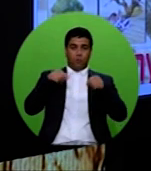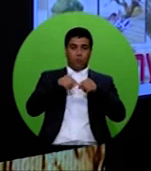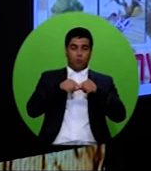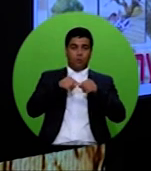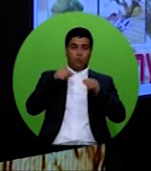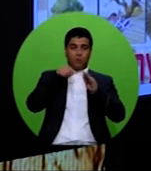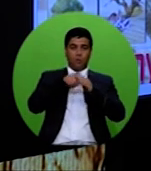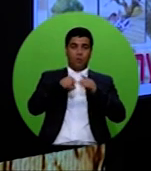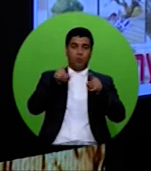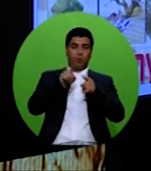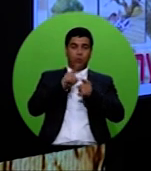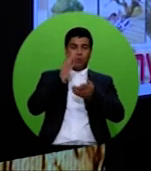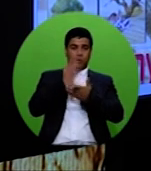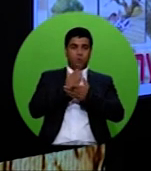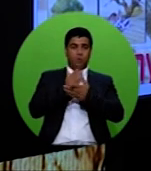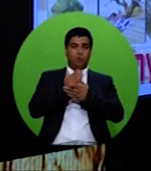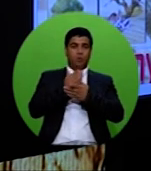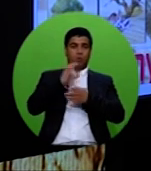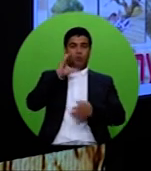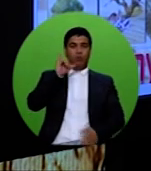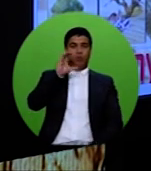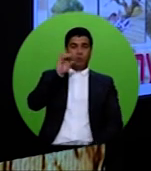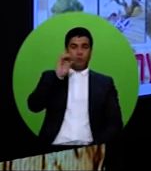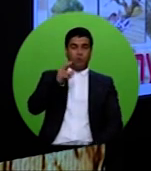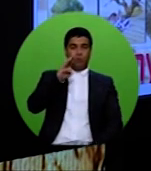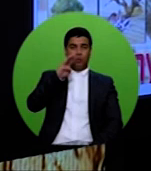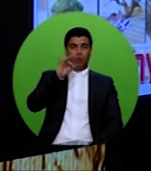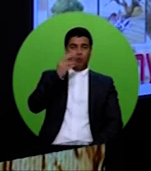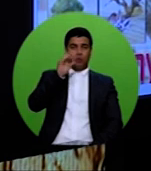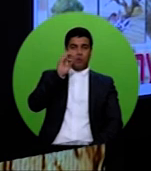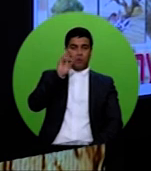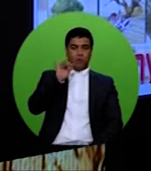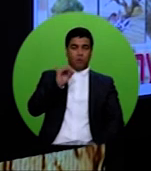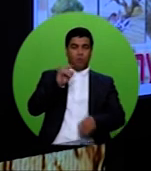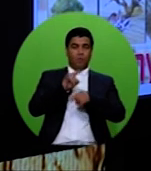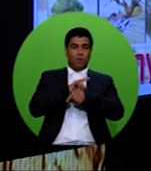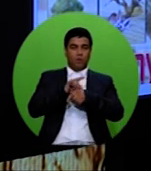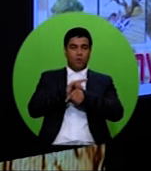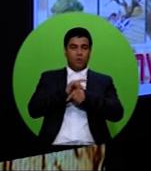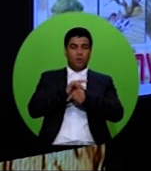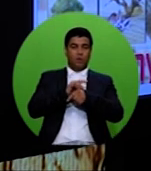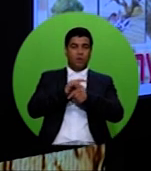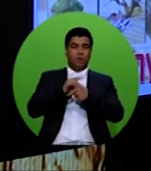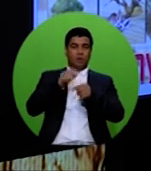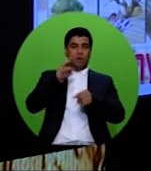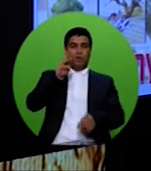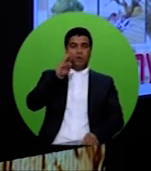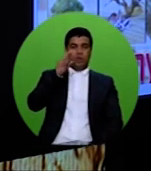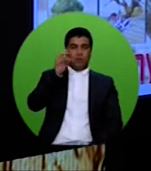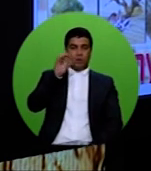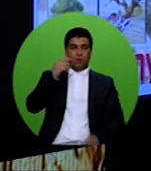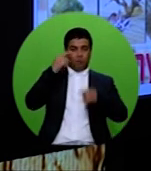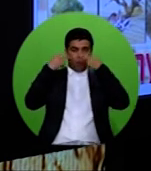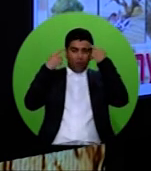да, здесь также встречаются суслики, тушканчики, мыши, ящерицы,